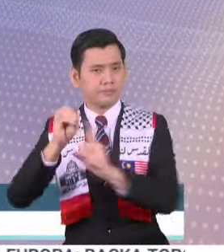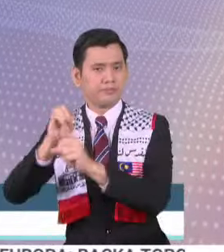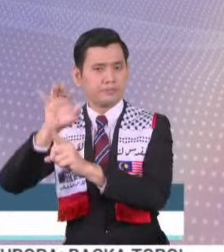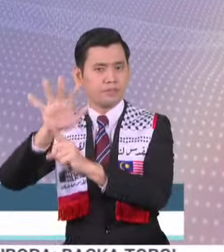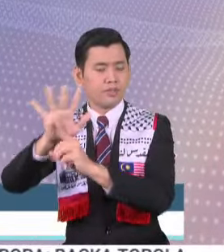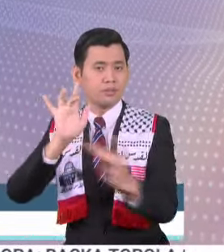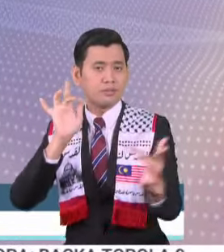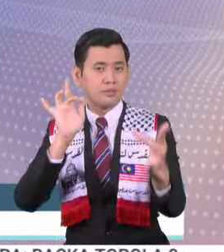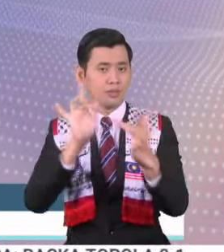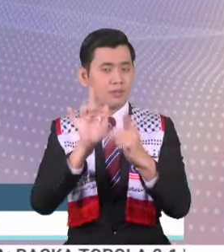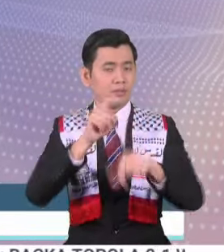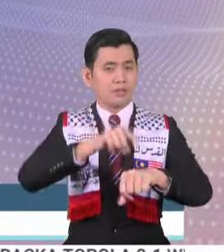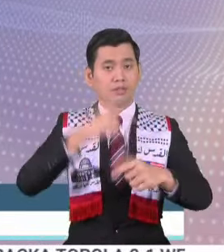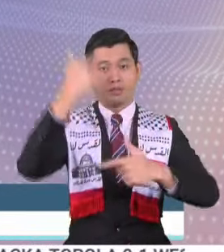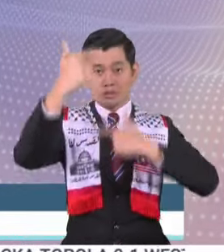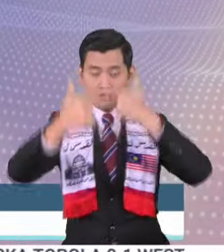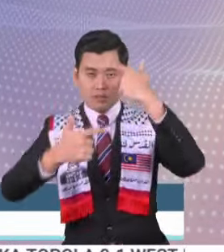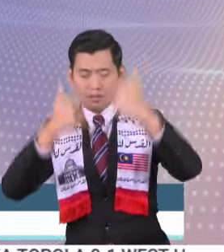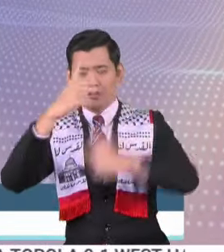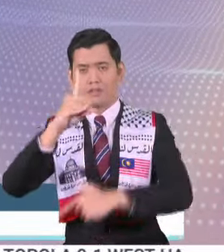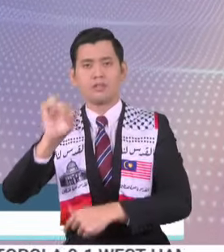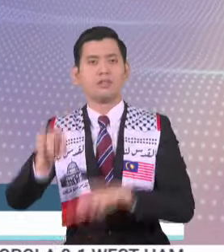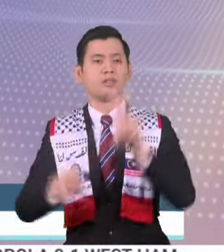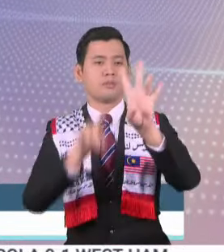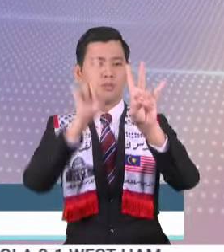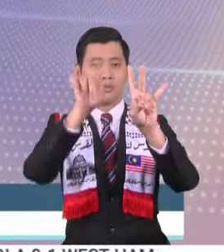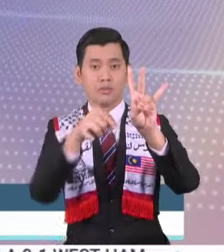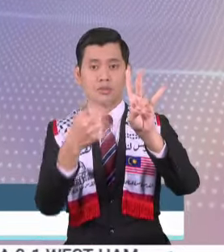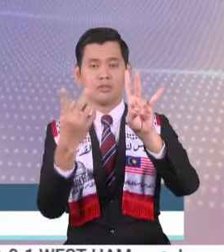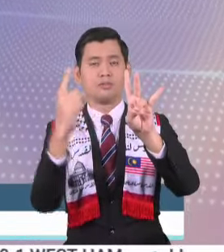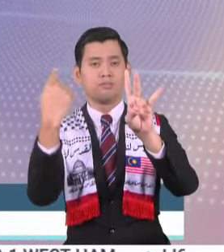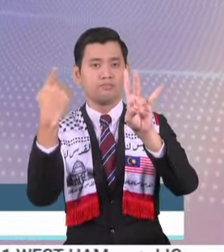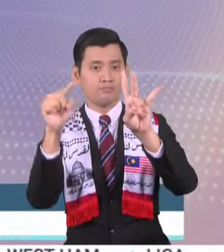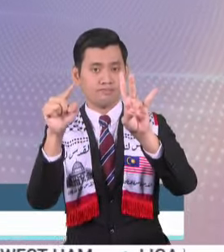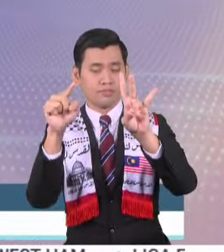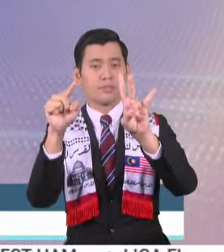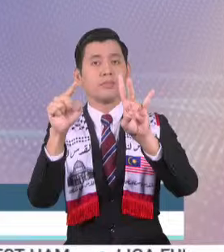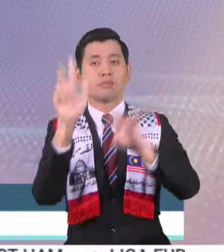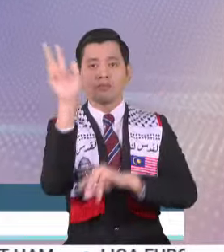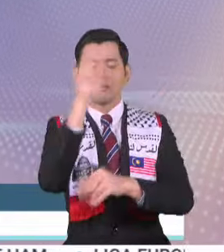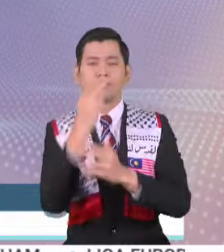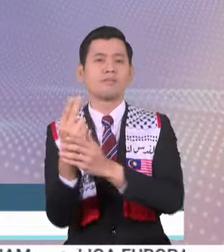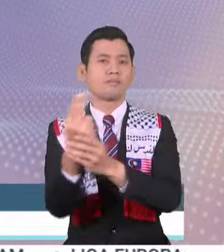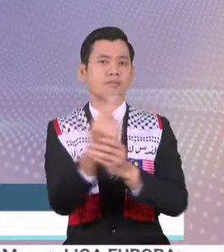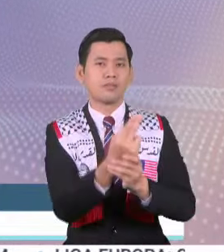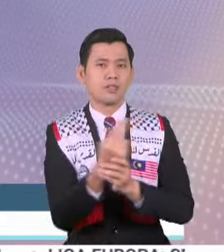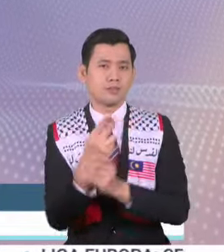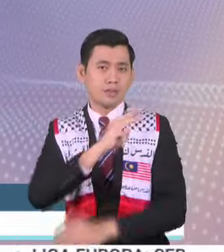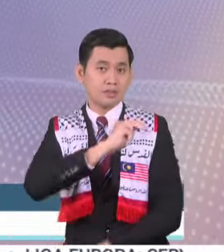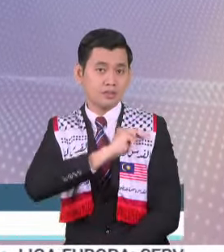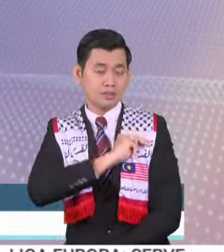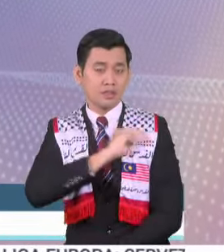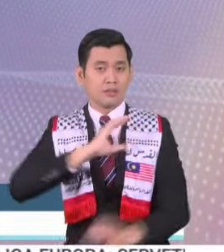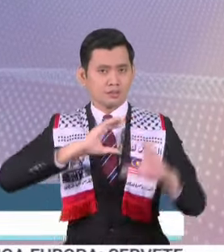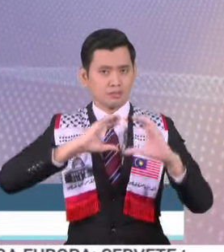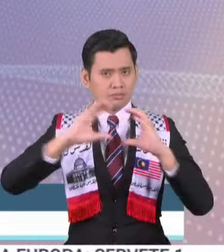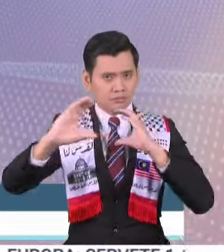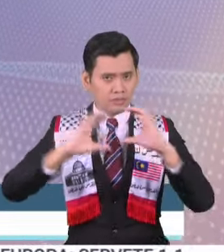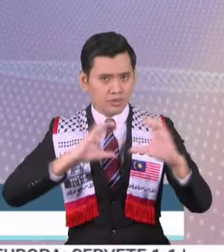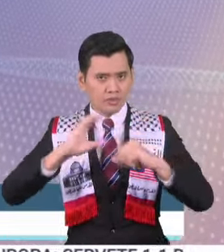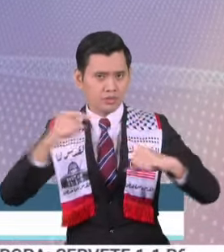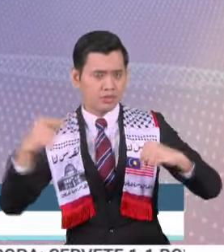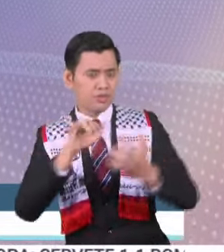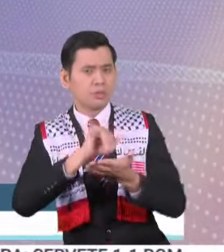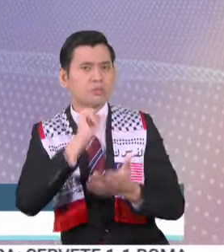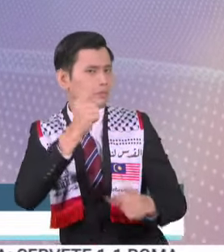semasa lawatan kerja ke Sada 27 November lalu jurucakap kerajaan perpaduan famahi fadir menegaskan tuduhan itu